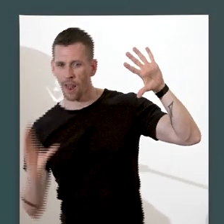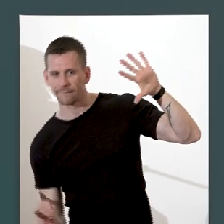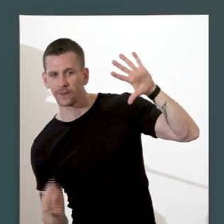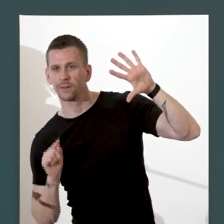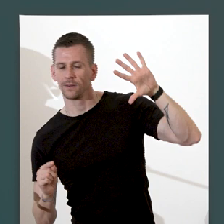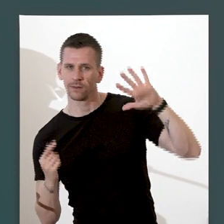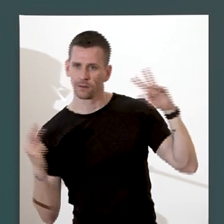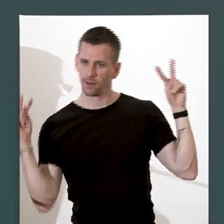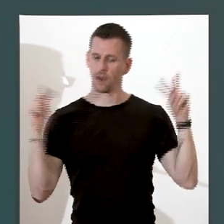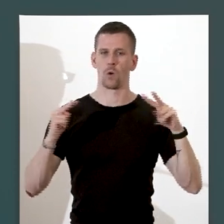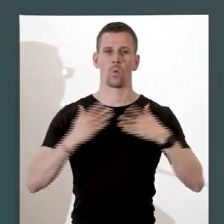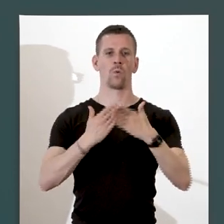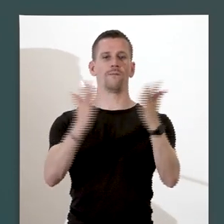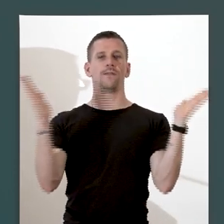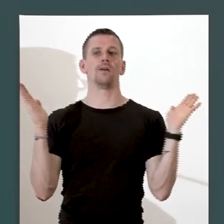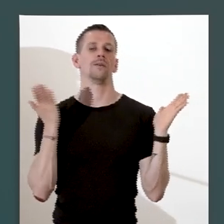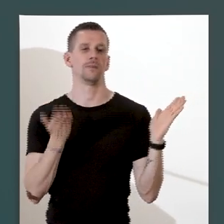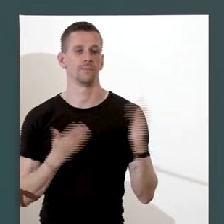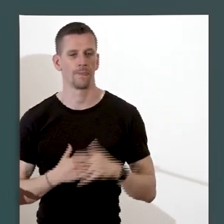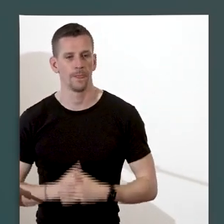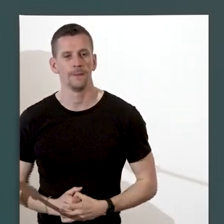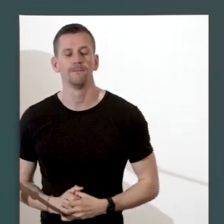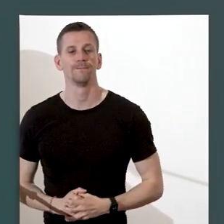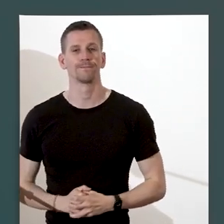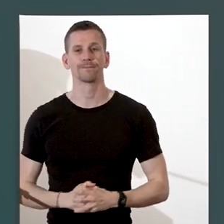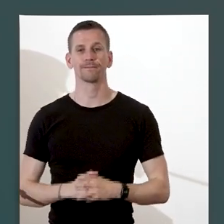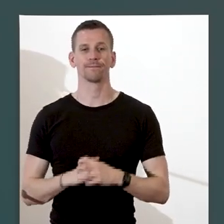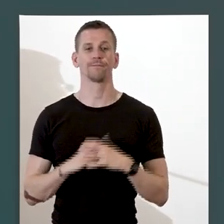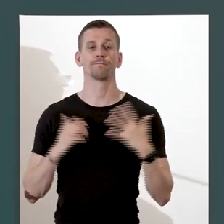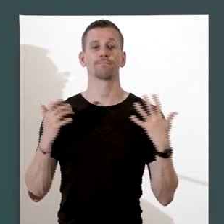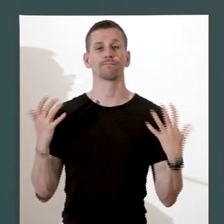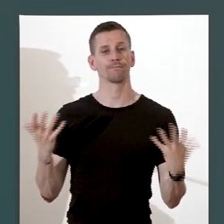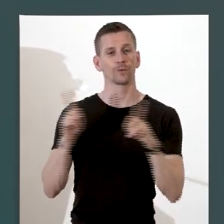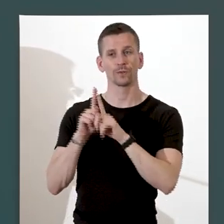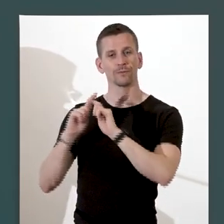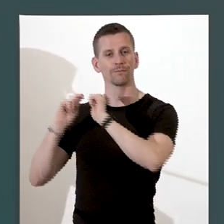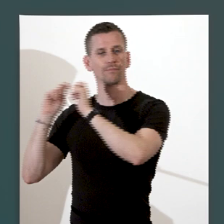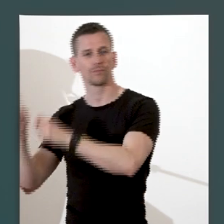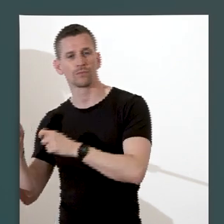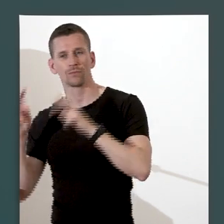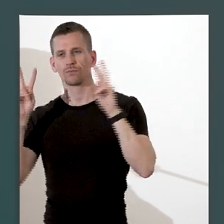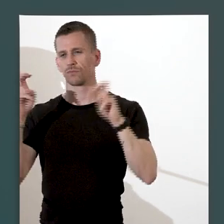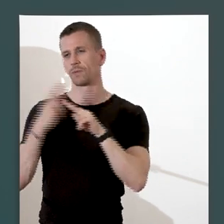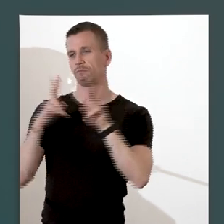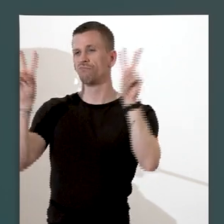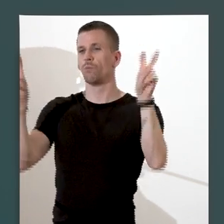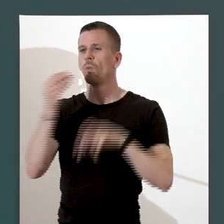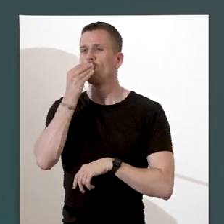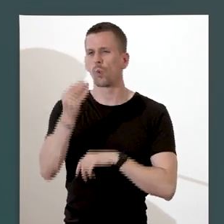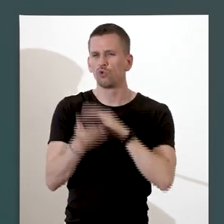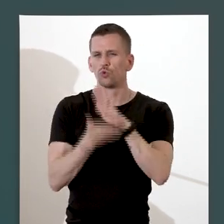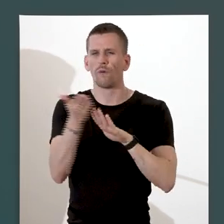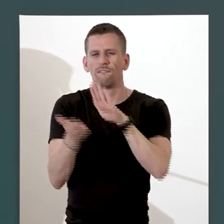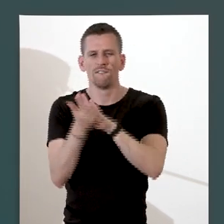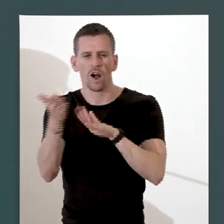caricaturale pourrait également illustrer le mythe du bon sauvage, en vogue depuis les débuts de l'époque moderne et que l'on retrouve au